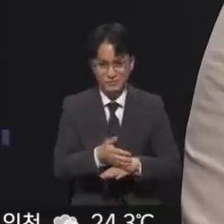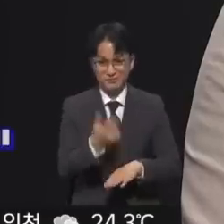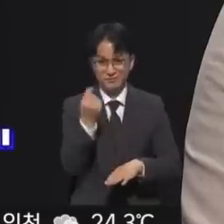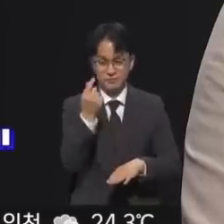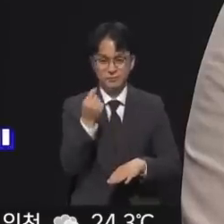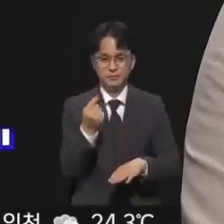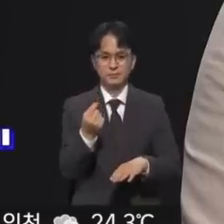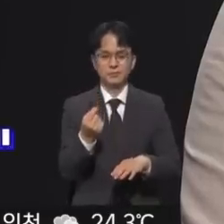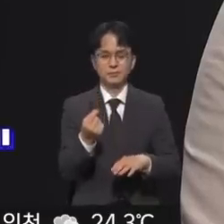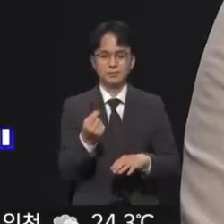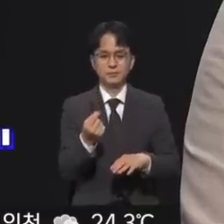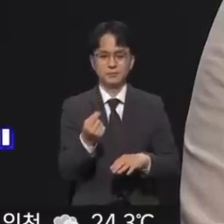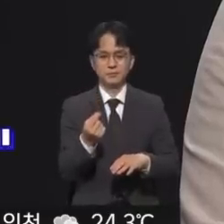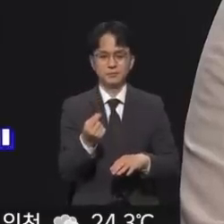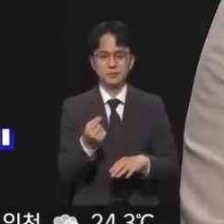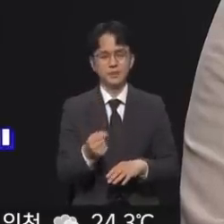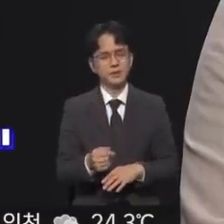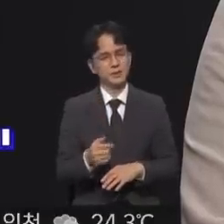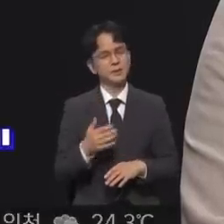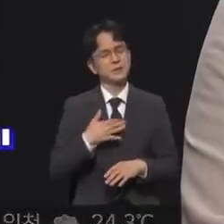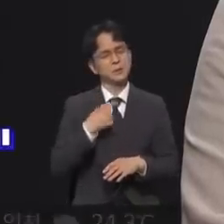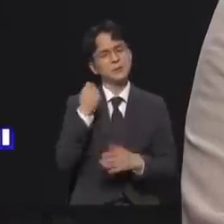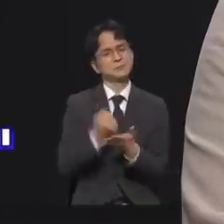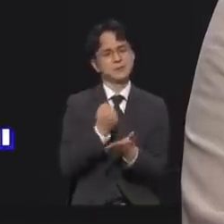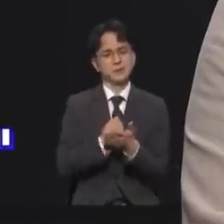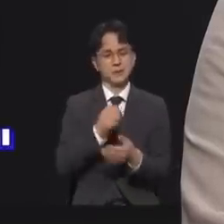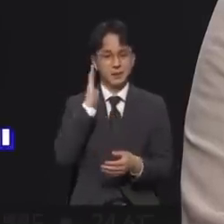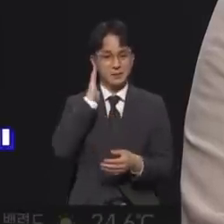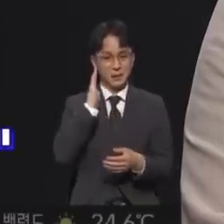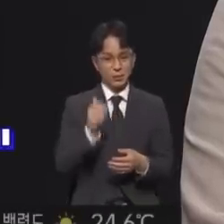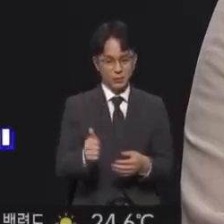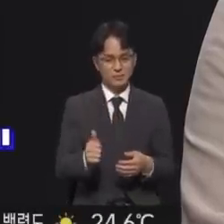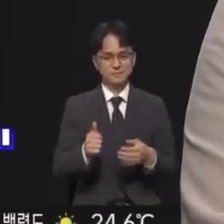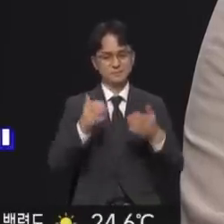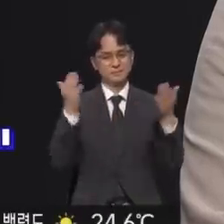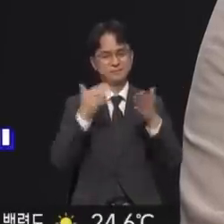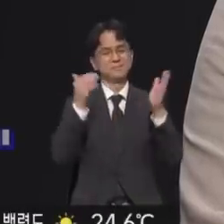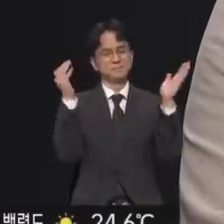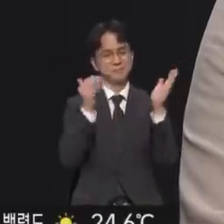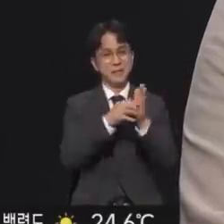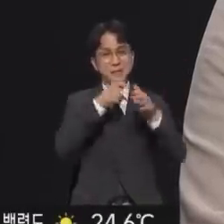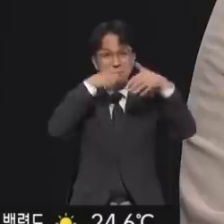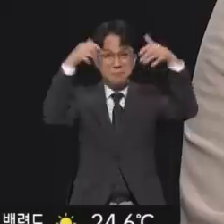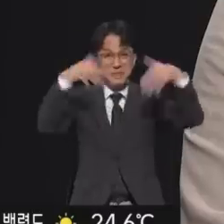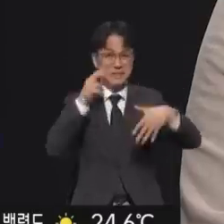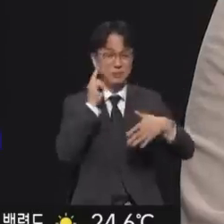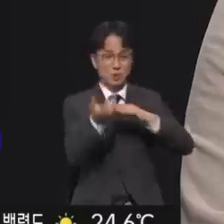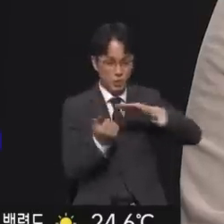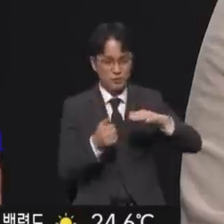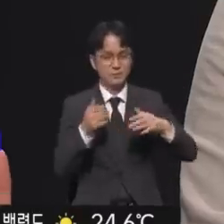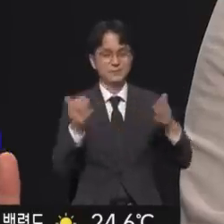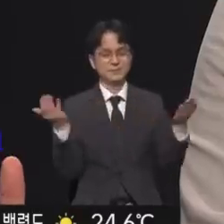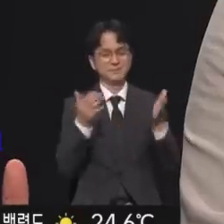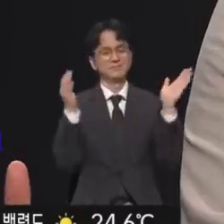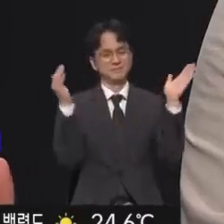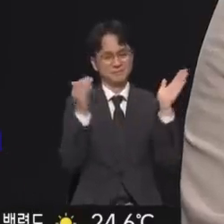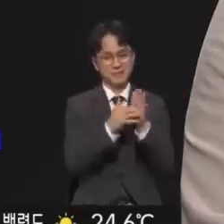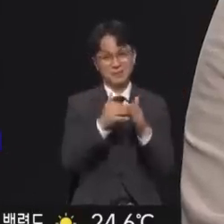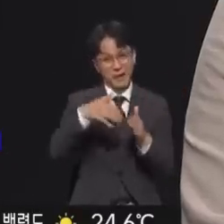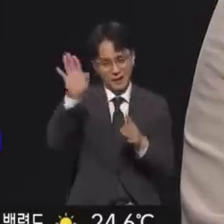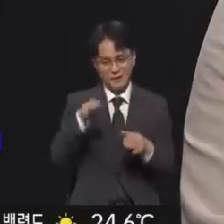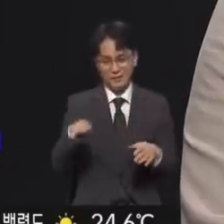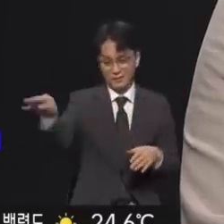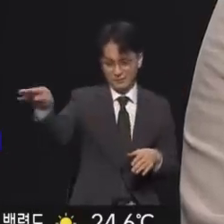그러면 돌아갈 수 없는 상황 다음의 경우에 문제 뭐 의전에 문제의 이런 것들이 주변에서 경우 실